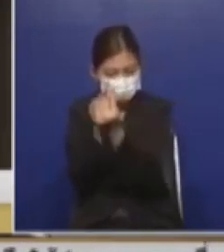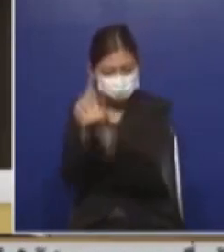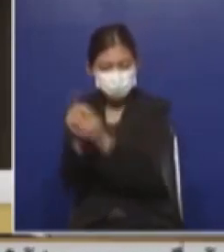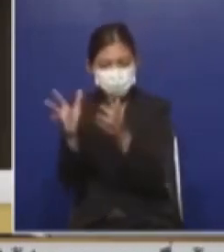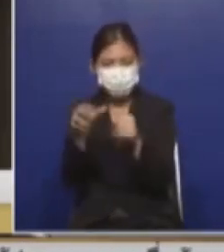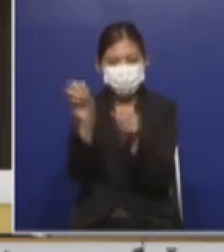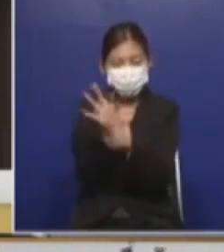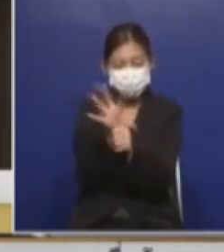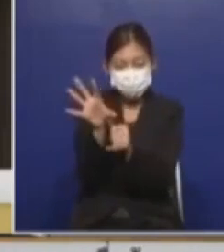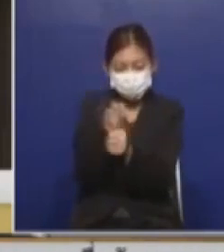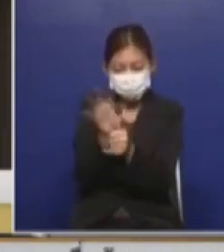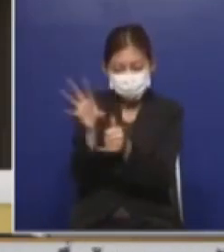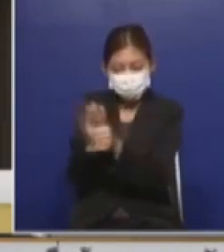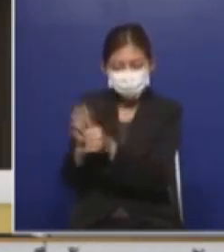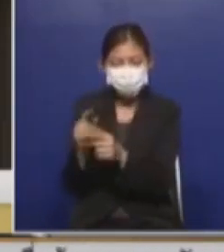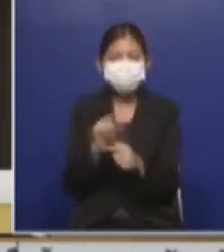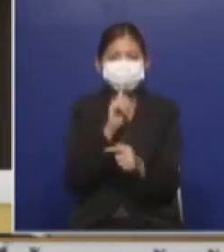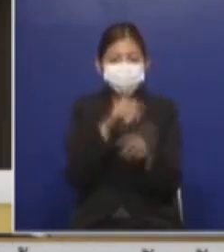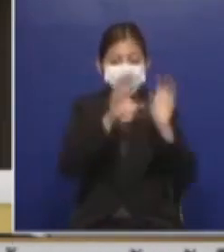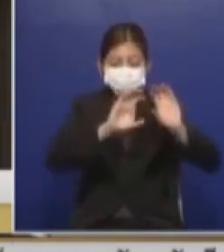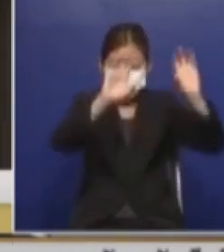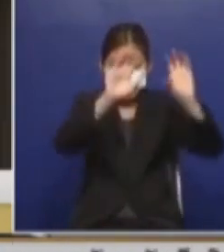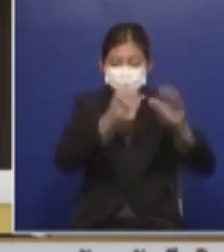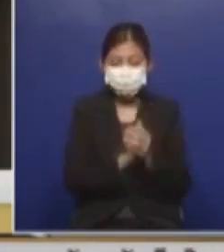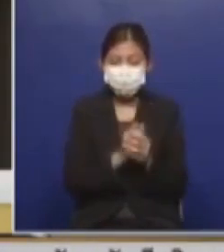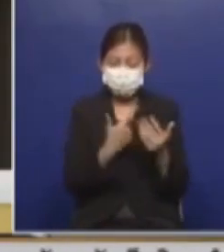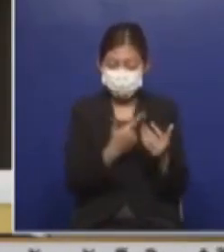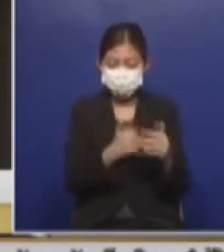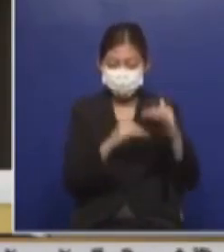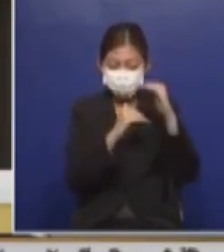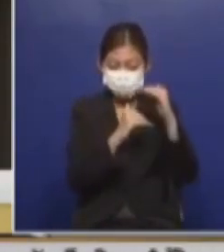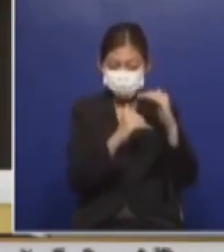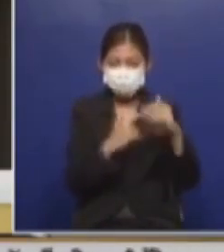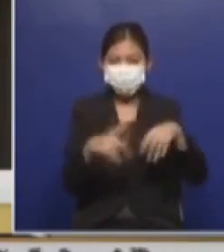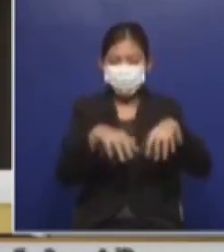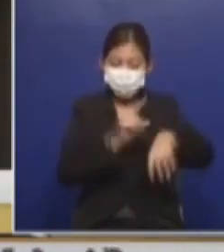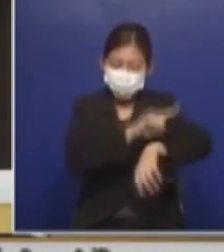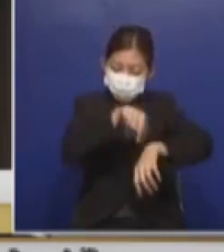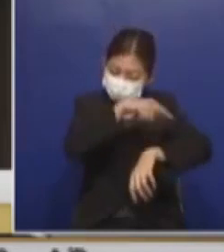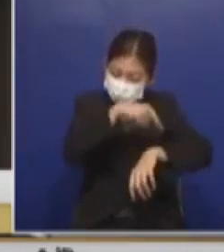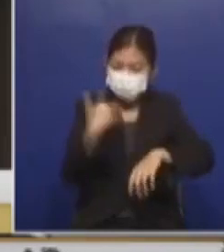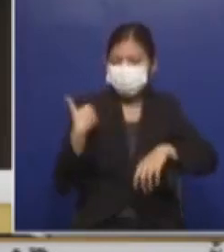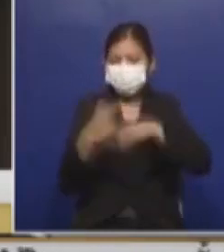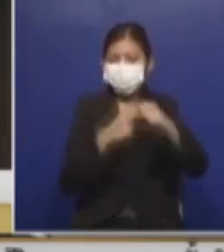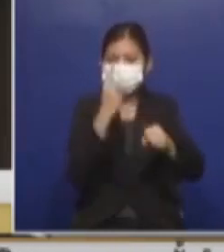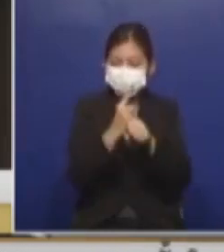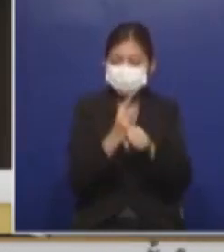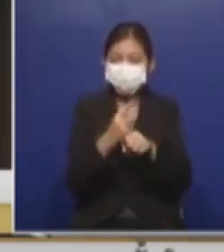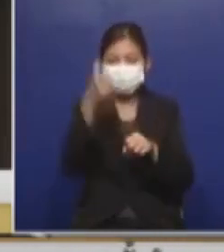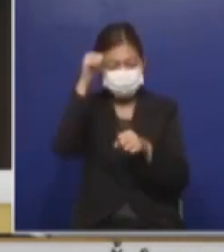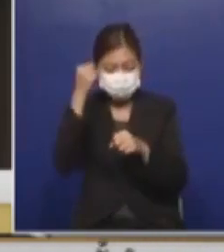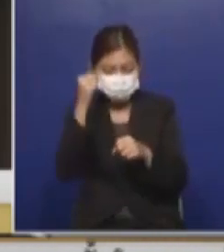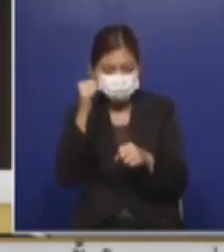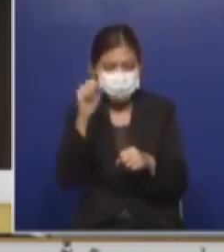รัฐบาลมีเวลาเตรียมรับมือกับสถานการณ์โควิดถึง1ปี4เดือนกับอีก18วันผ่านมาแล้วถึง2